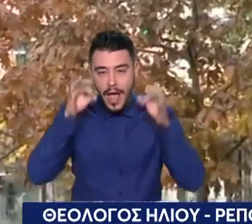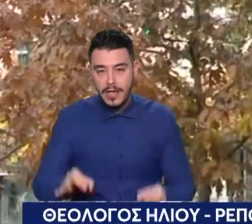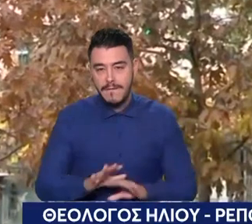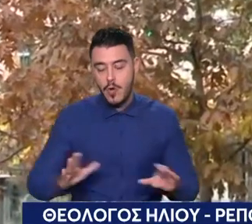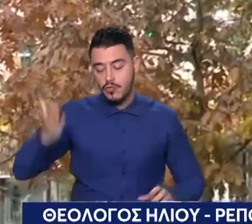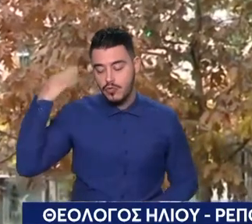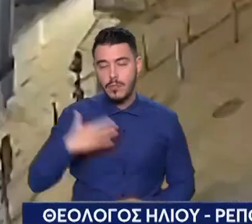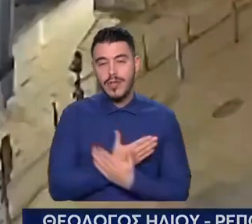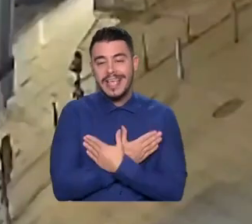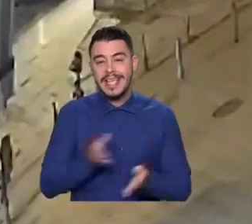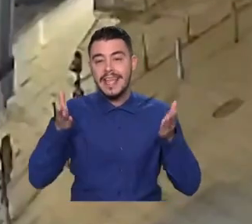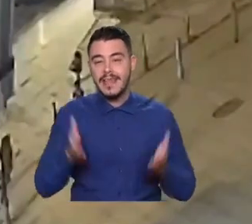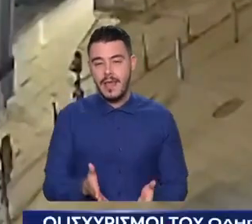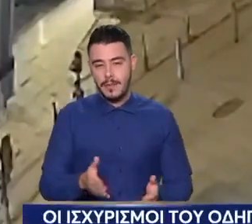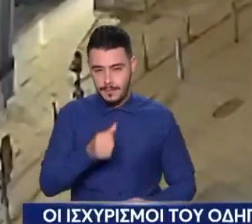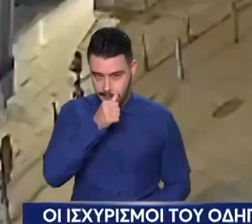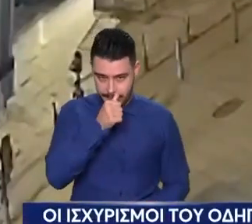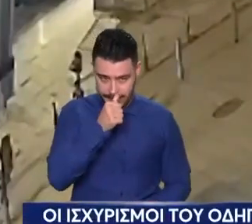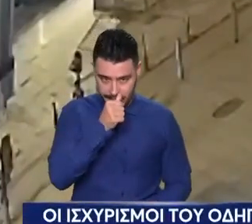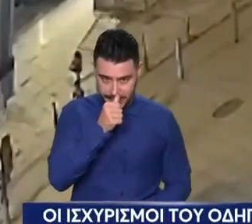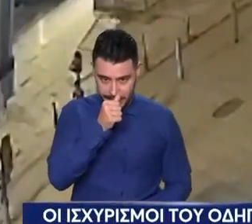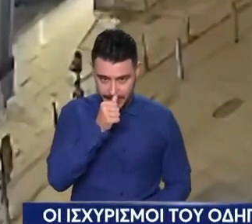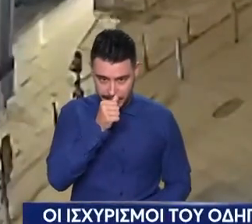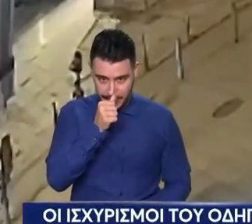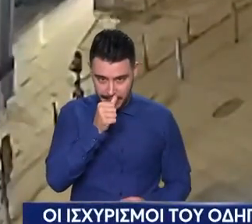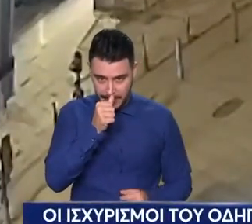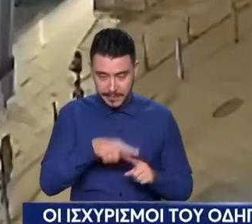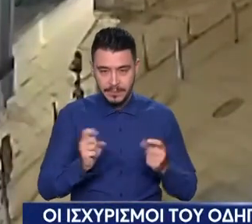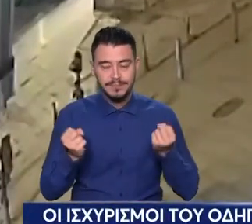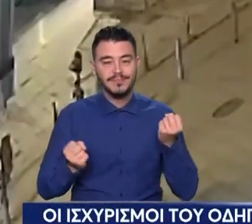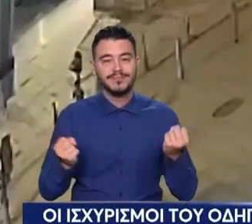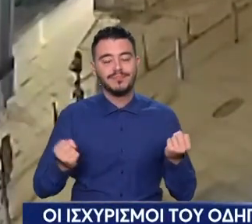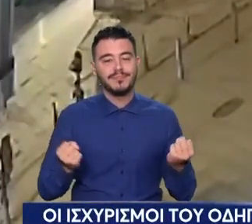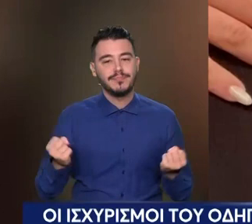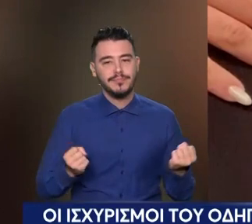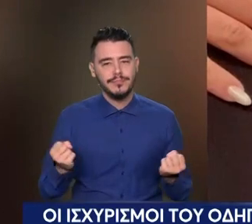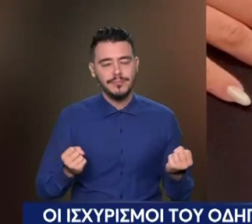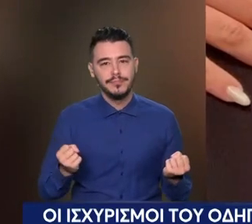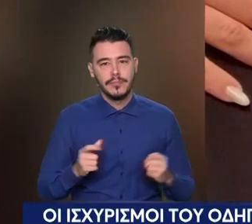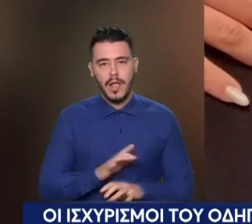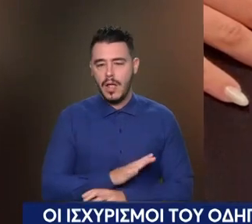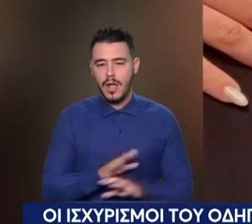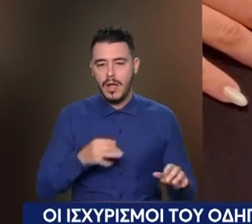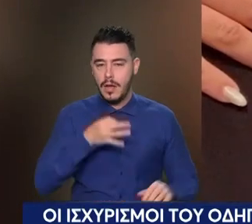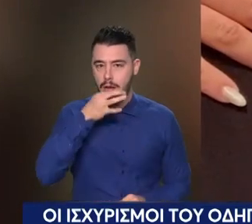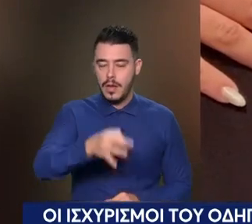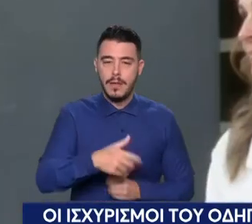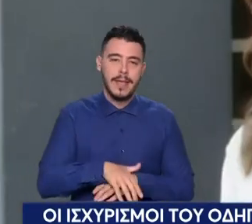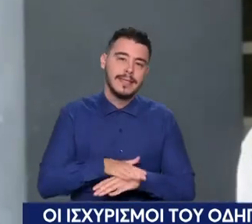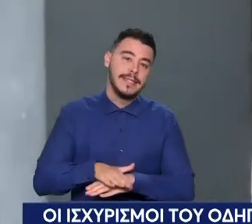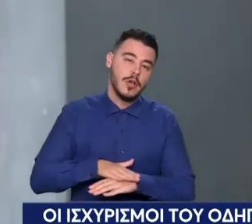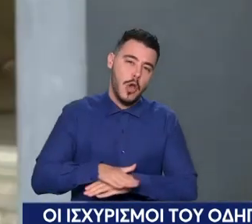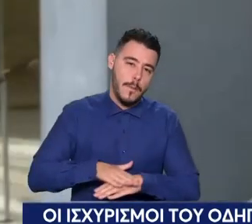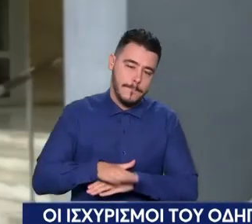της 29χρονης. Ο οδηγός που παρέσυρε και εγκατέλειψε την άτυχη Έμα πριν από ένα και πλέον χρόνο, ζήτησε συγγνώμη από τους συγγενείς της και